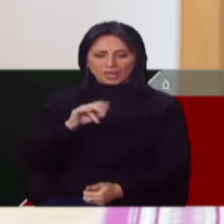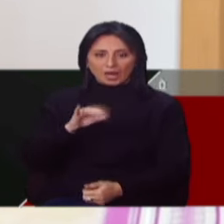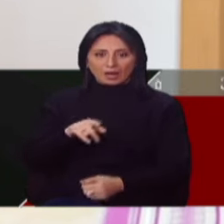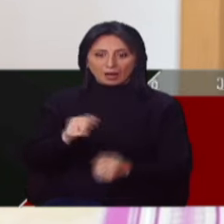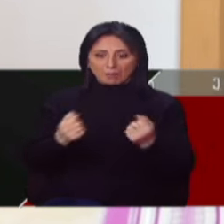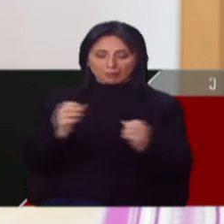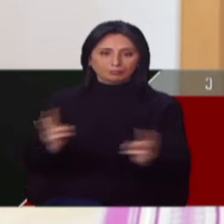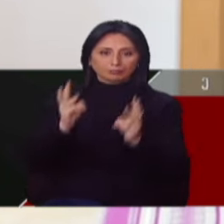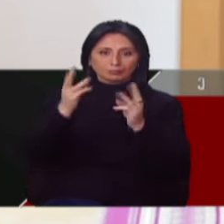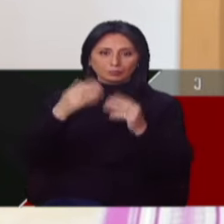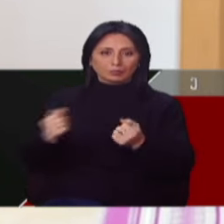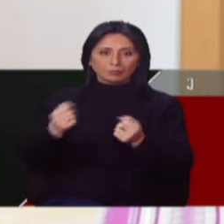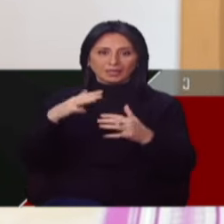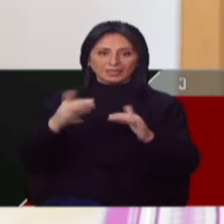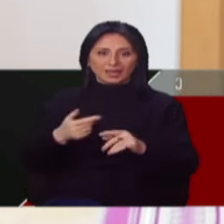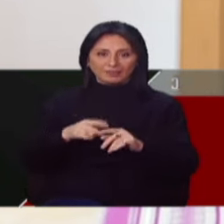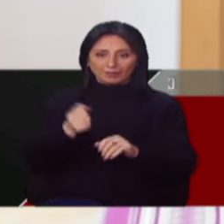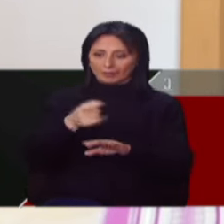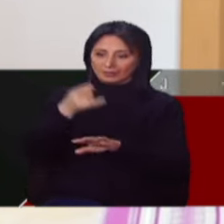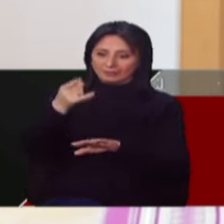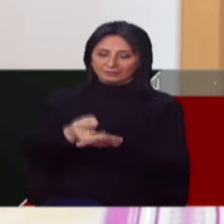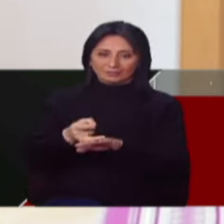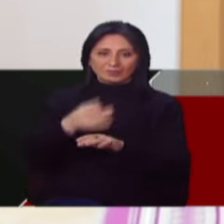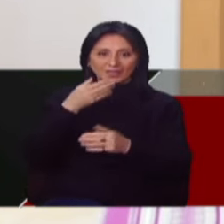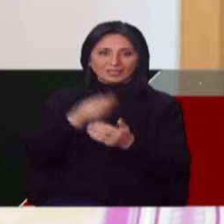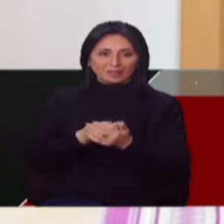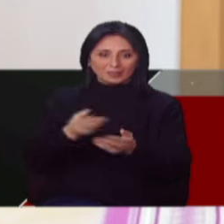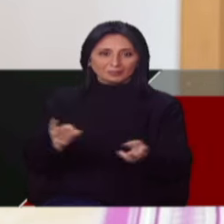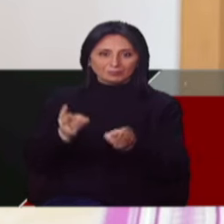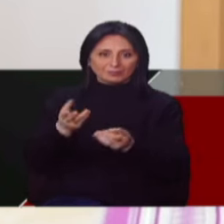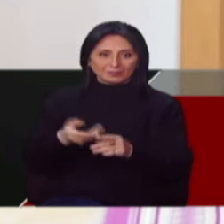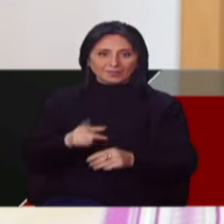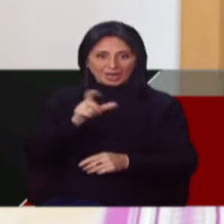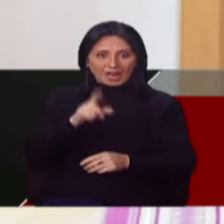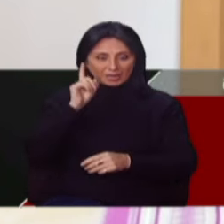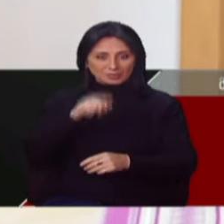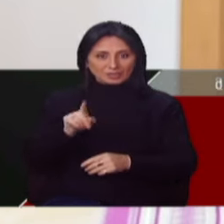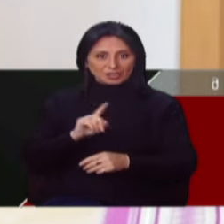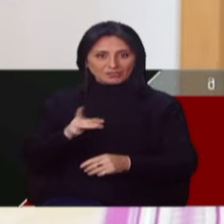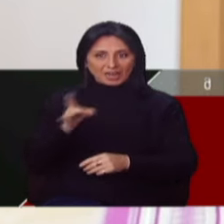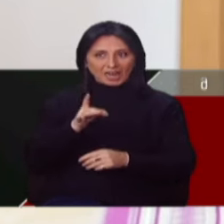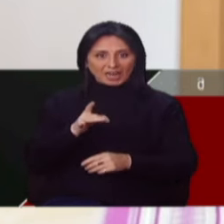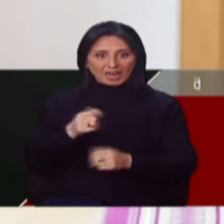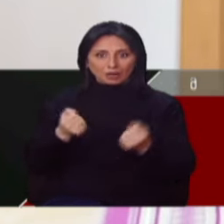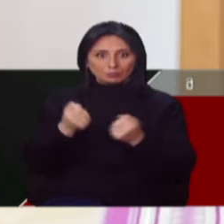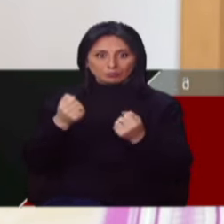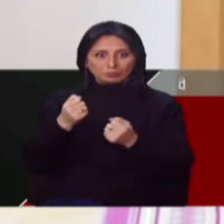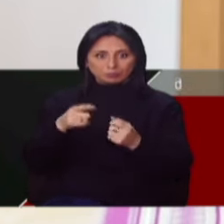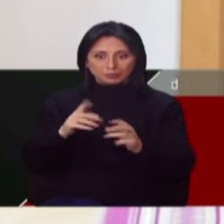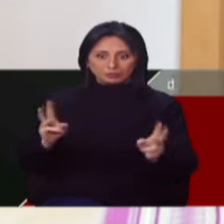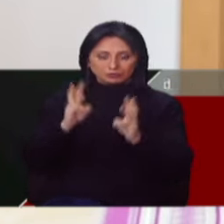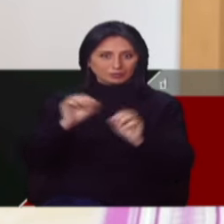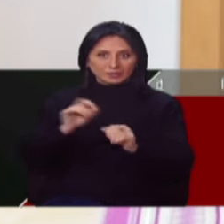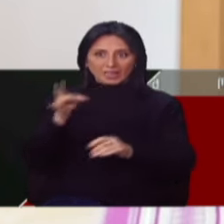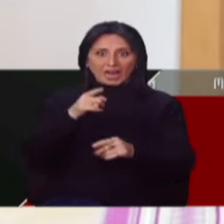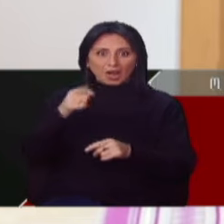ცეცხლი წაეკიდა. არა და თავის ტაიანკაზე მოეკიდა ცეცხლი თავისით და ხალხმა ხო იცის, რომ რეგიონებში სიარულისგან გადახურდა